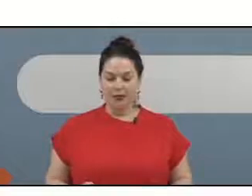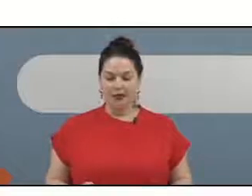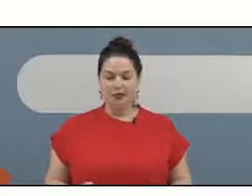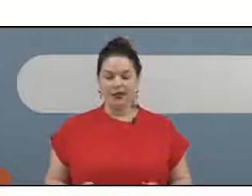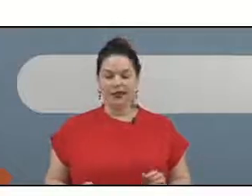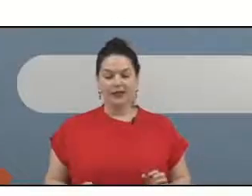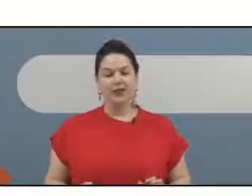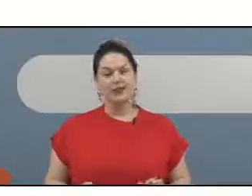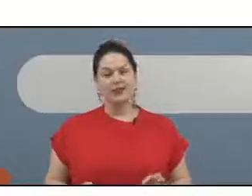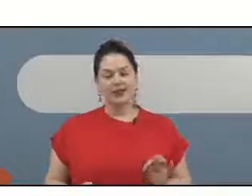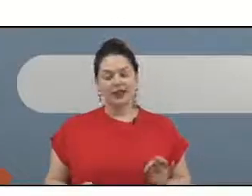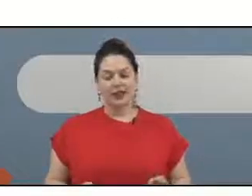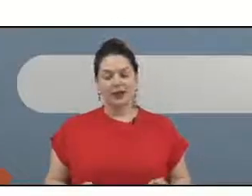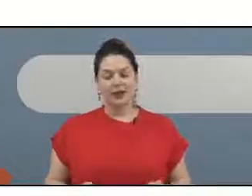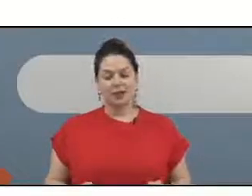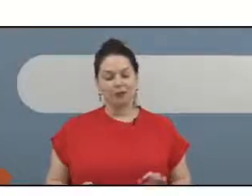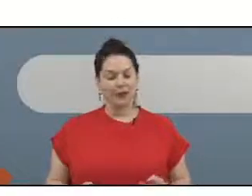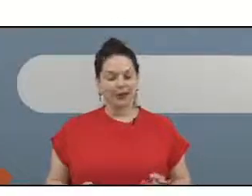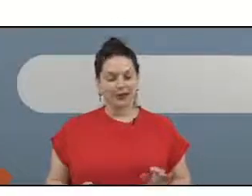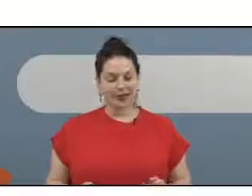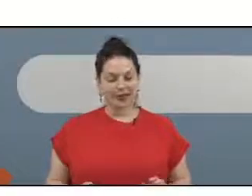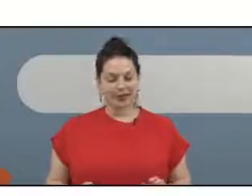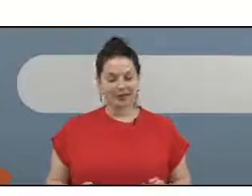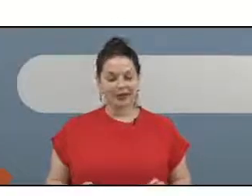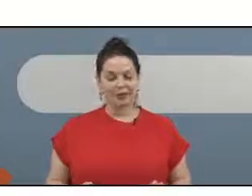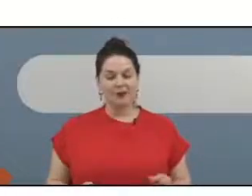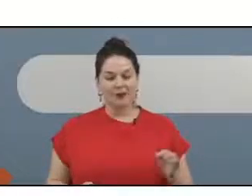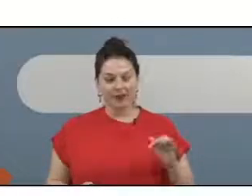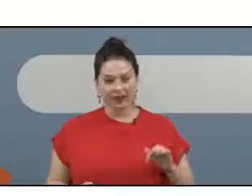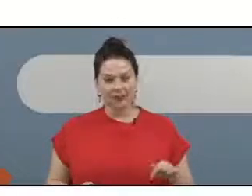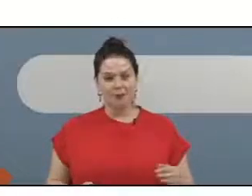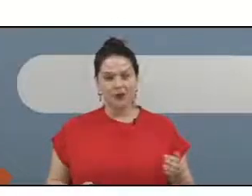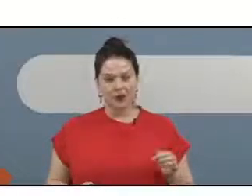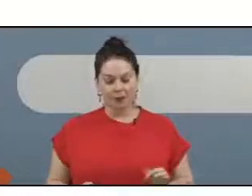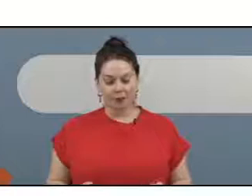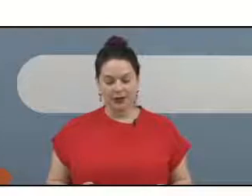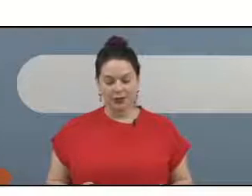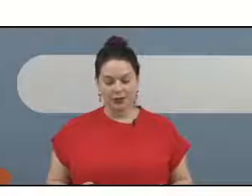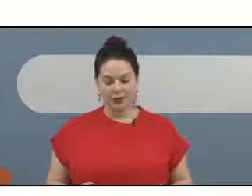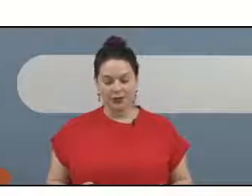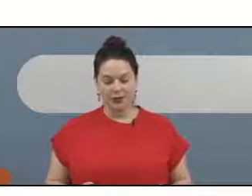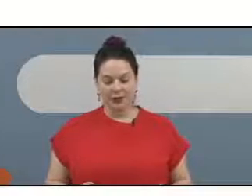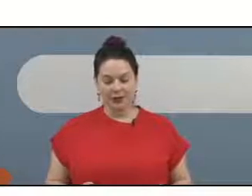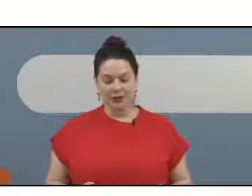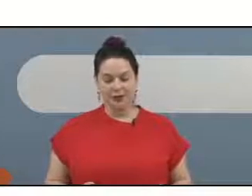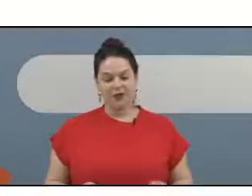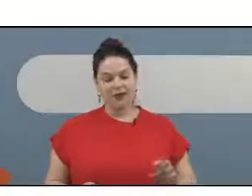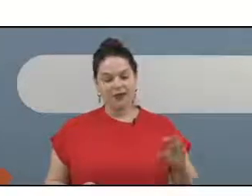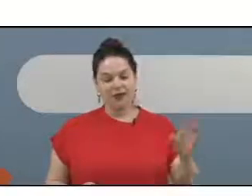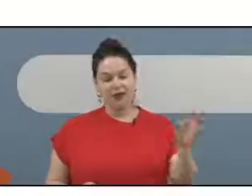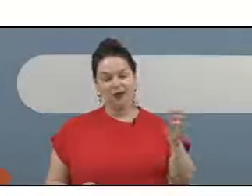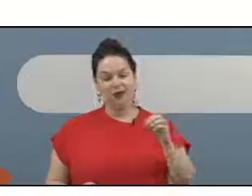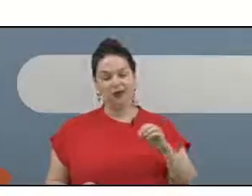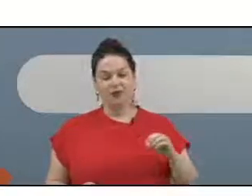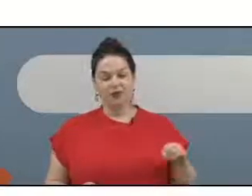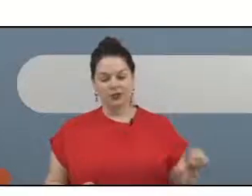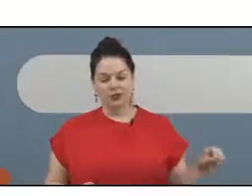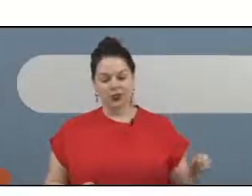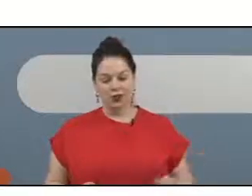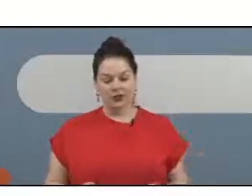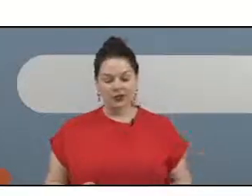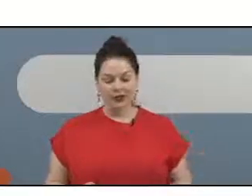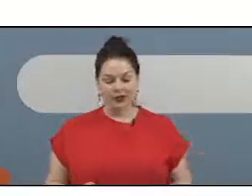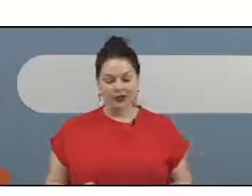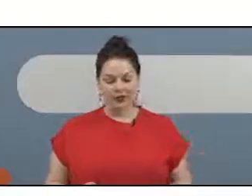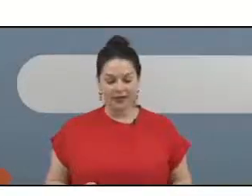בנו איקרוס עמד לידו ושיחק לו בלי לדעת בדברים שיפילו אותו. בפנים צוחקות לחד